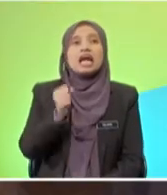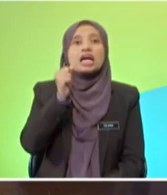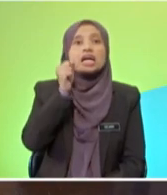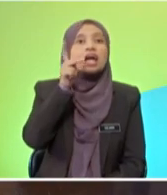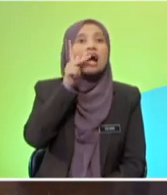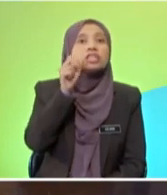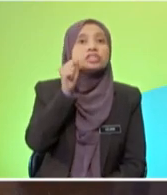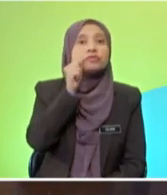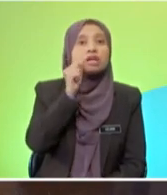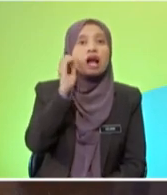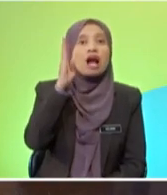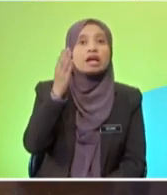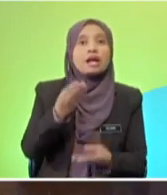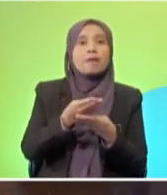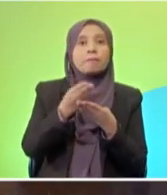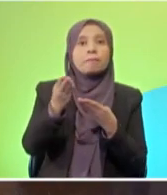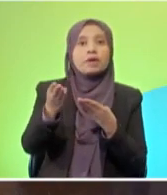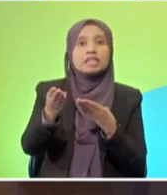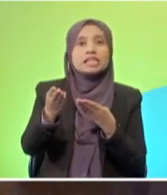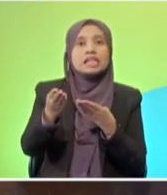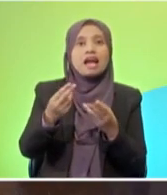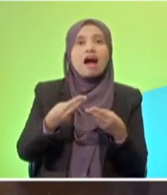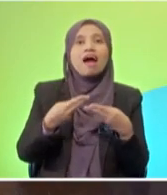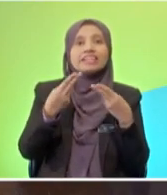ganjaran untuk Annur ya